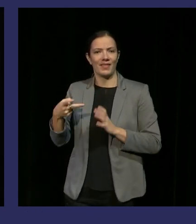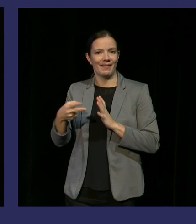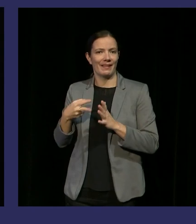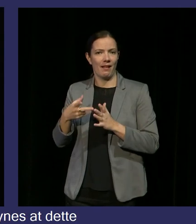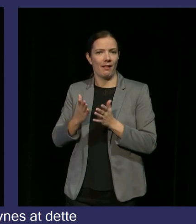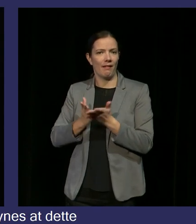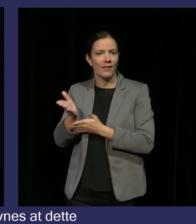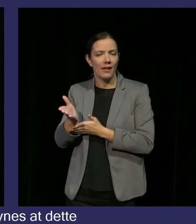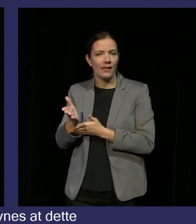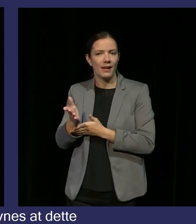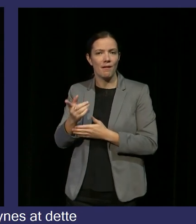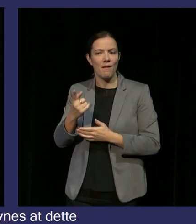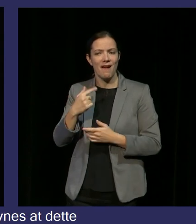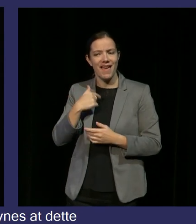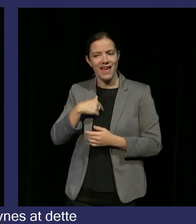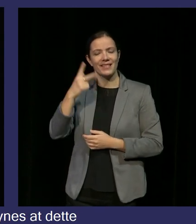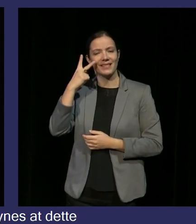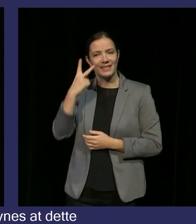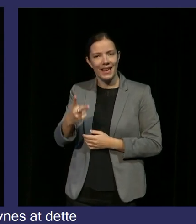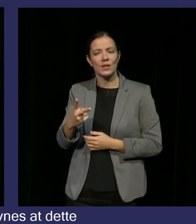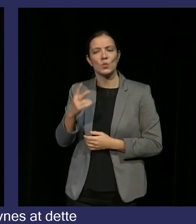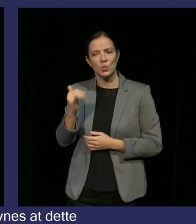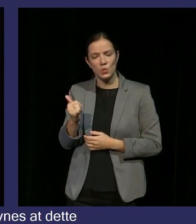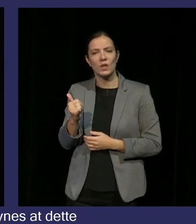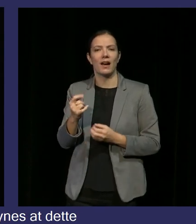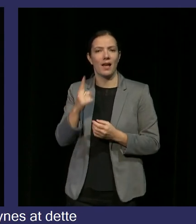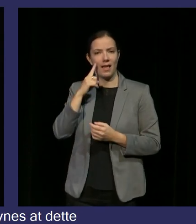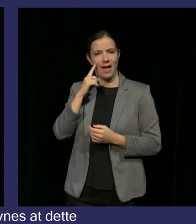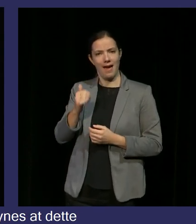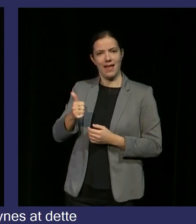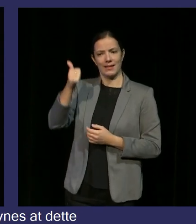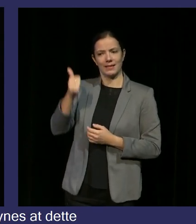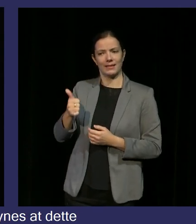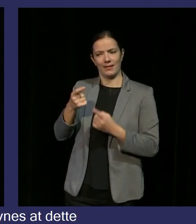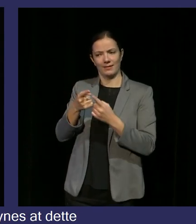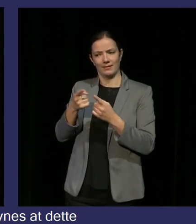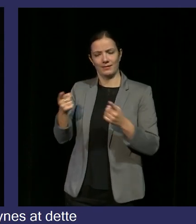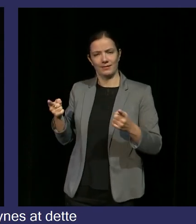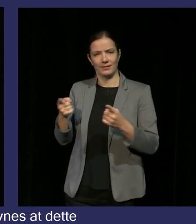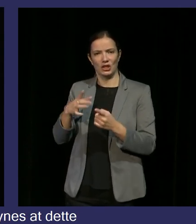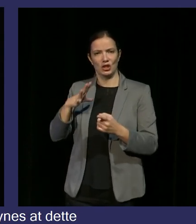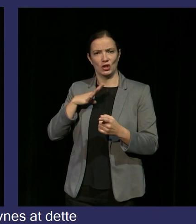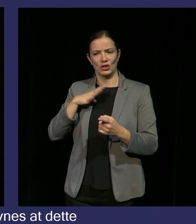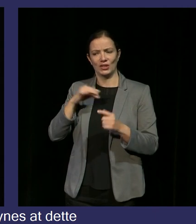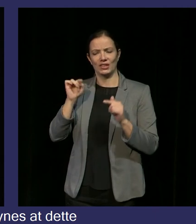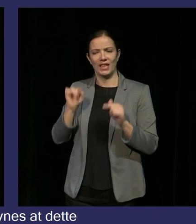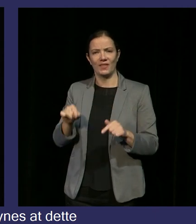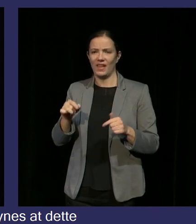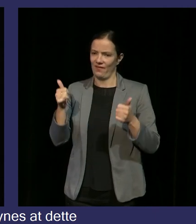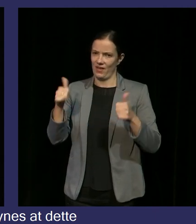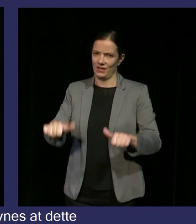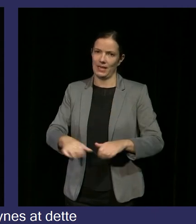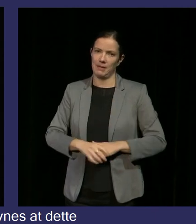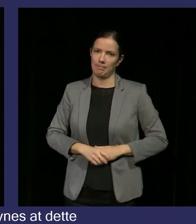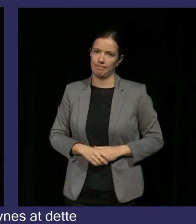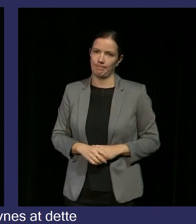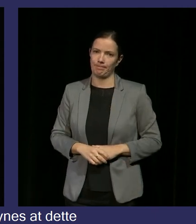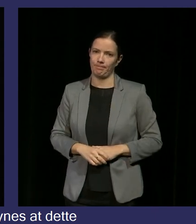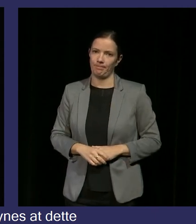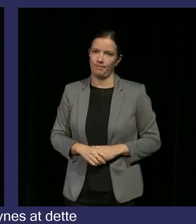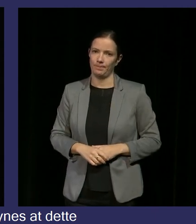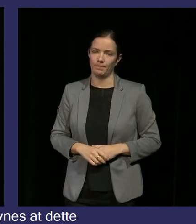kanaler. Og jeg ser jo at de aller eldste de synes at dette vanskelig. Det ikke alle